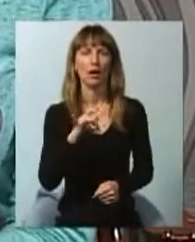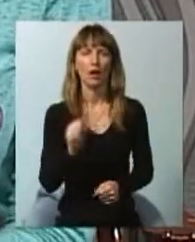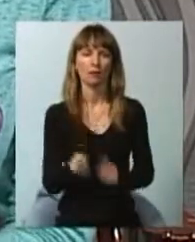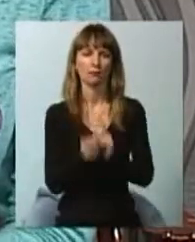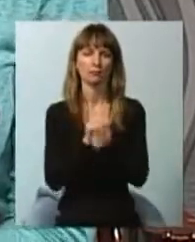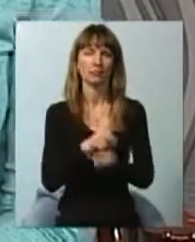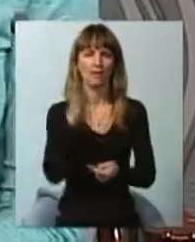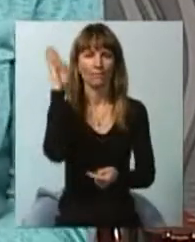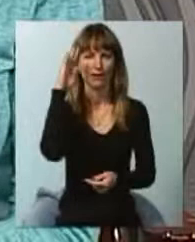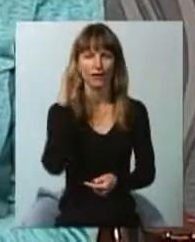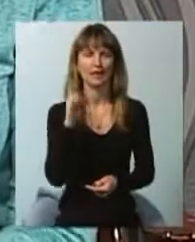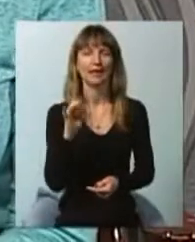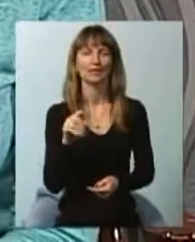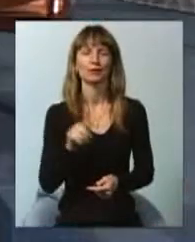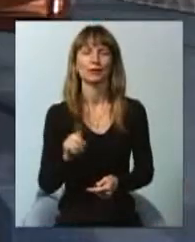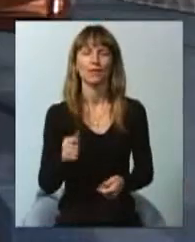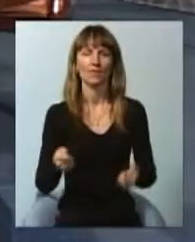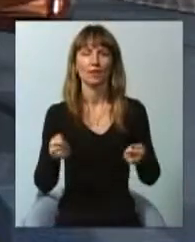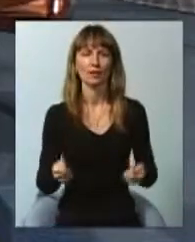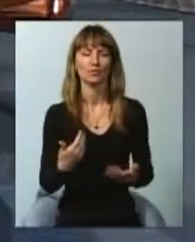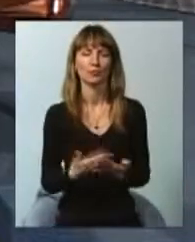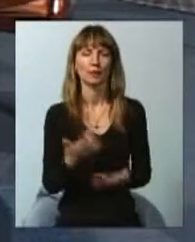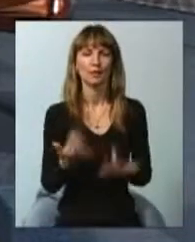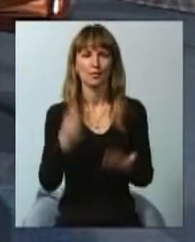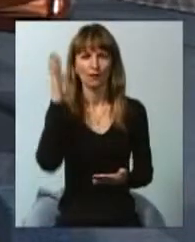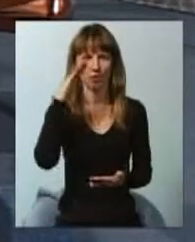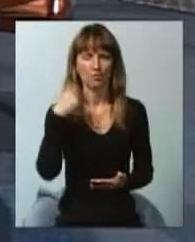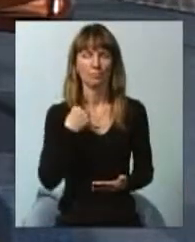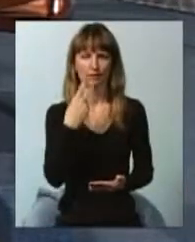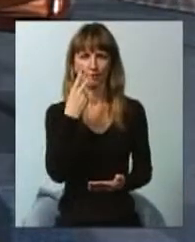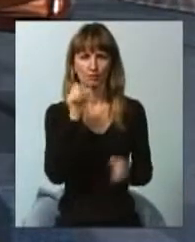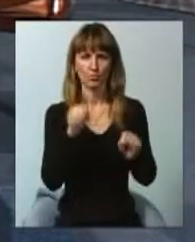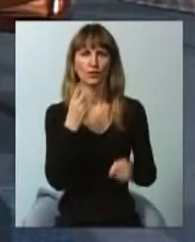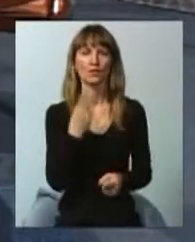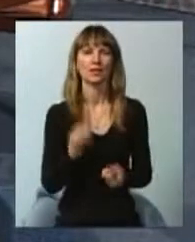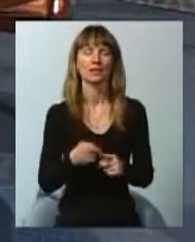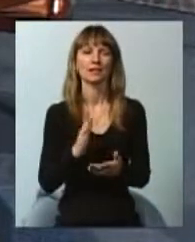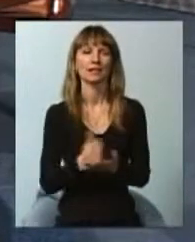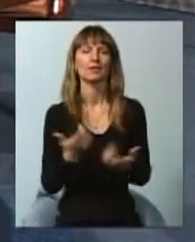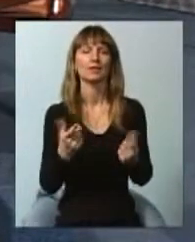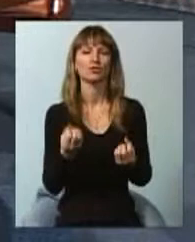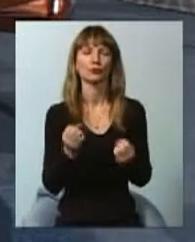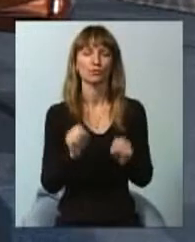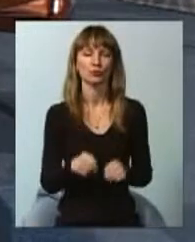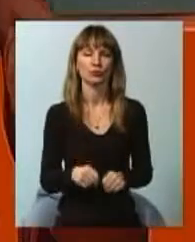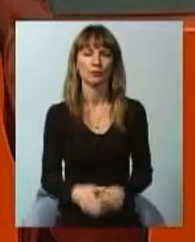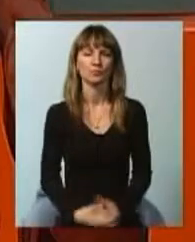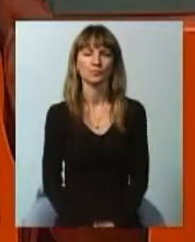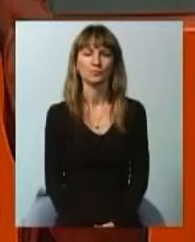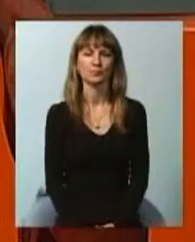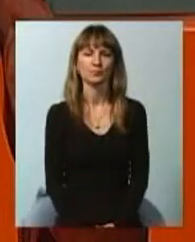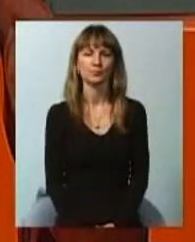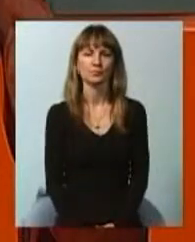воду? Окрім того, що в каструлі, наприклад, кипить вода, і ми можемо побачити це явище. Де ще можемо? На